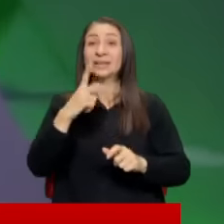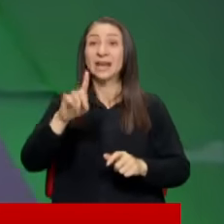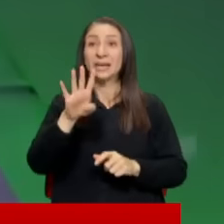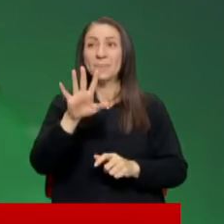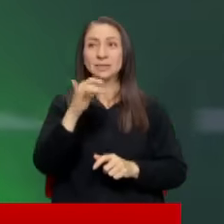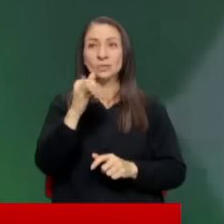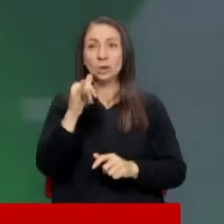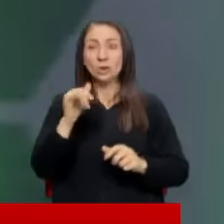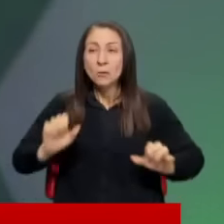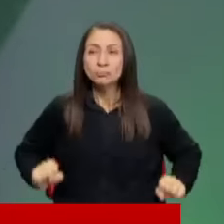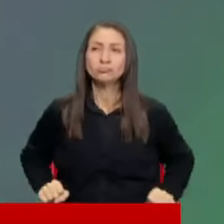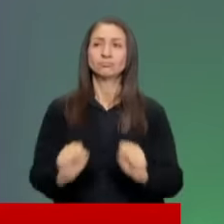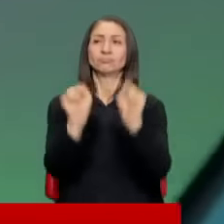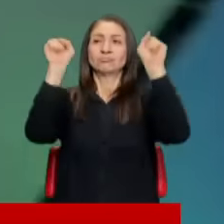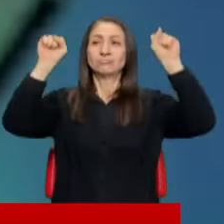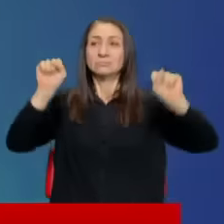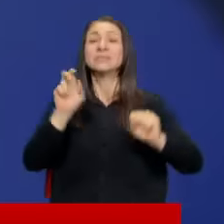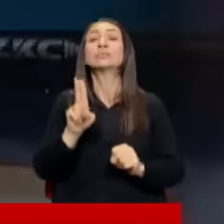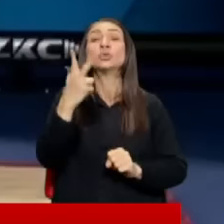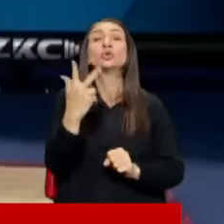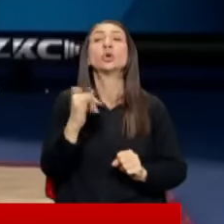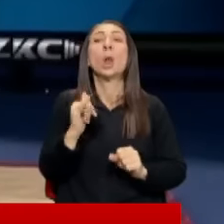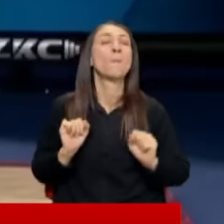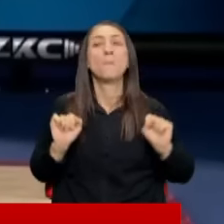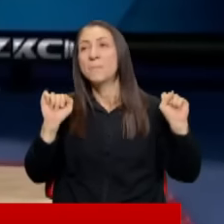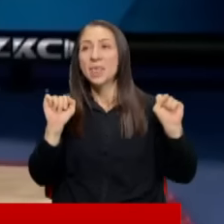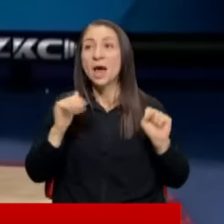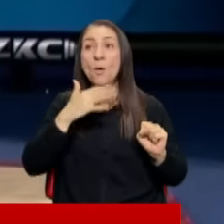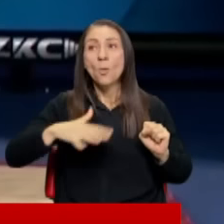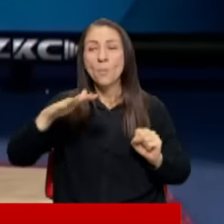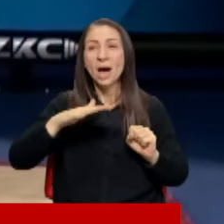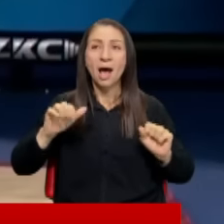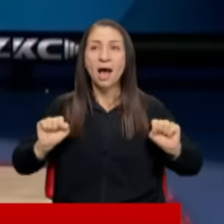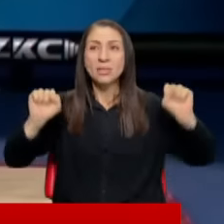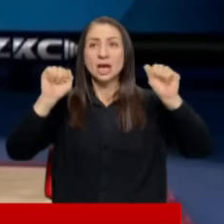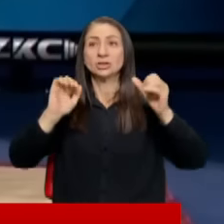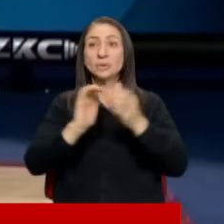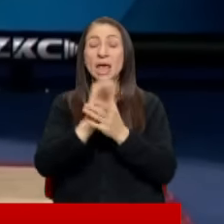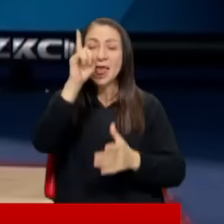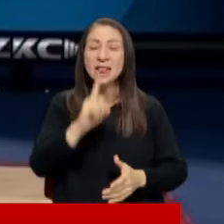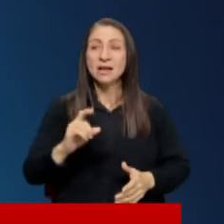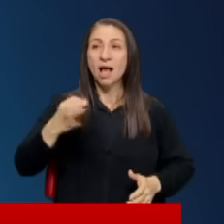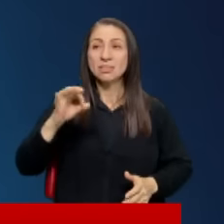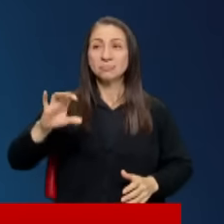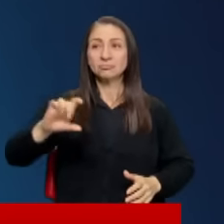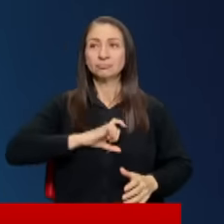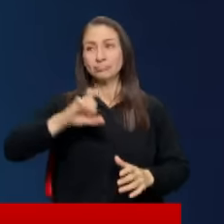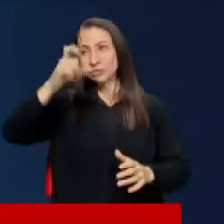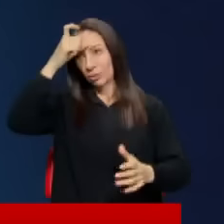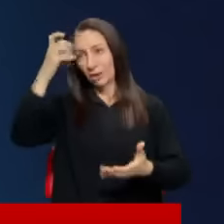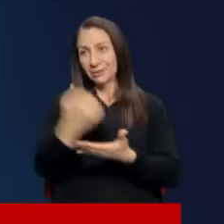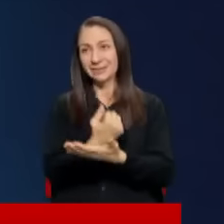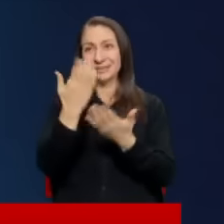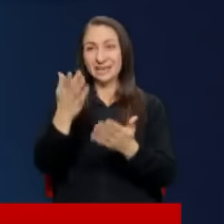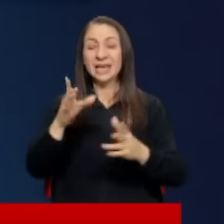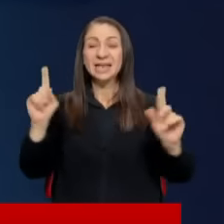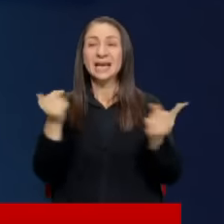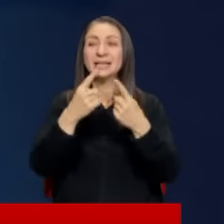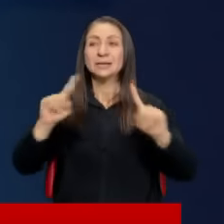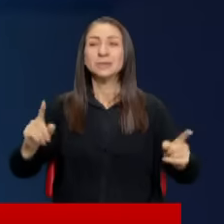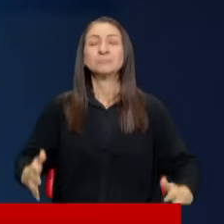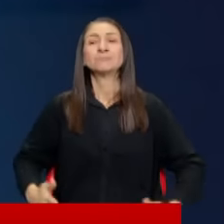45 kiloda koparmada 73 kilo kaldırdı. Avrupa Halter Şampiyonası'nda ilk altın madalyayı ülkemize kazandırdı. İstiklal